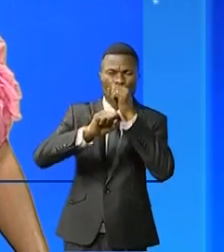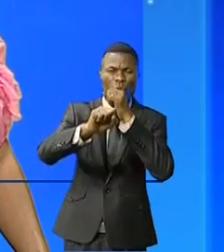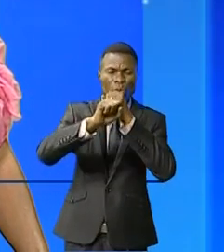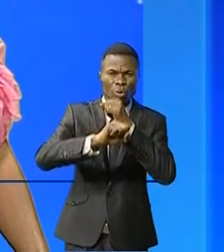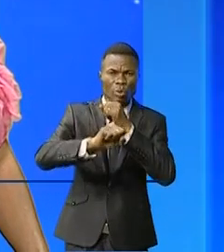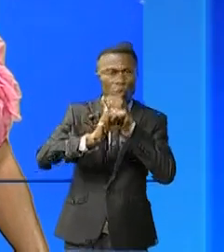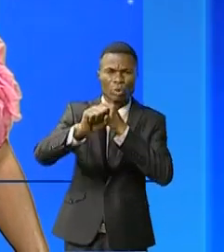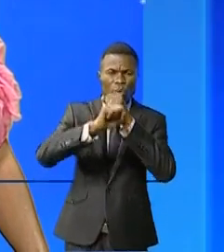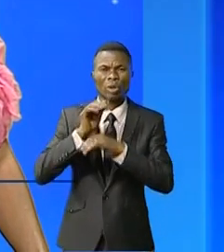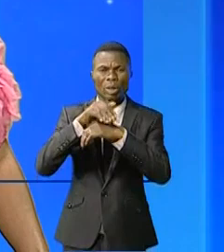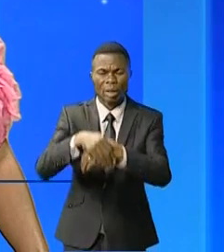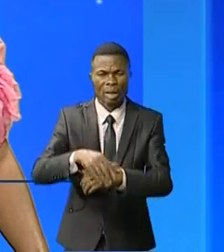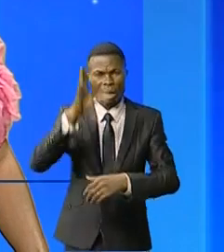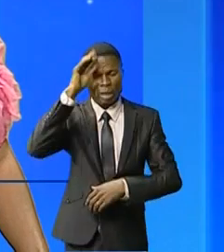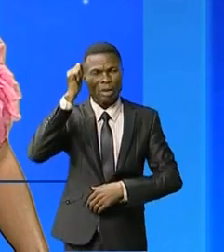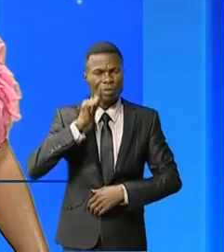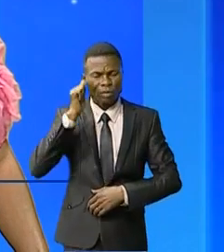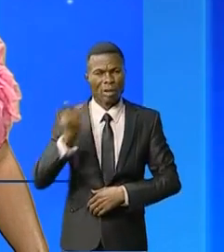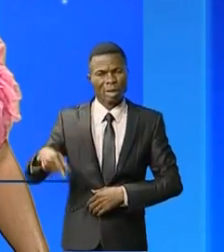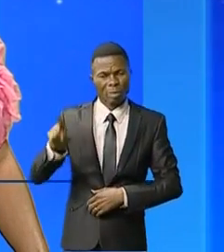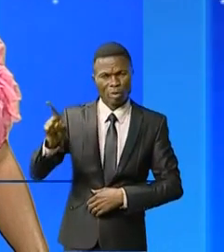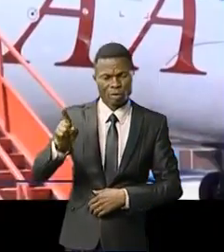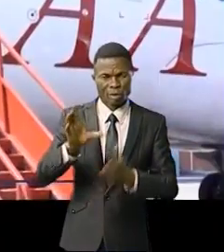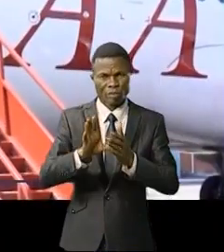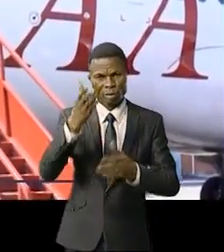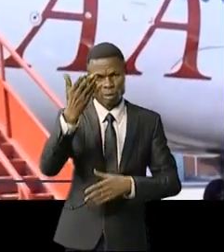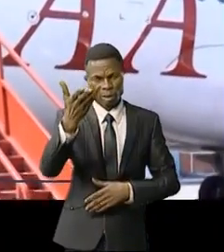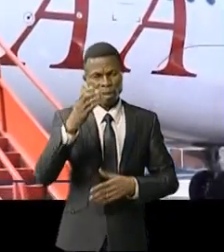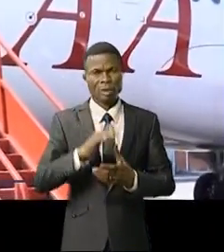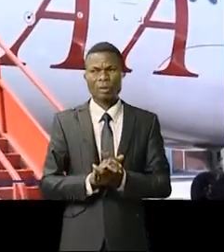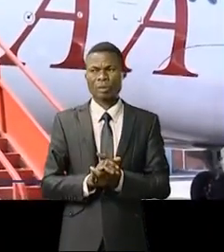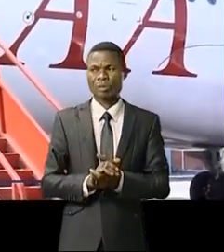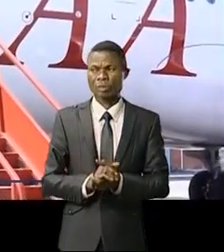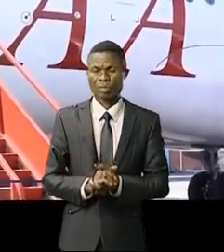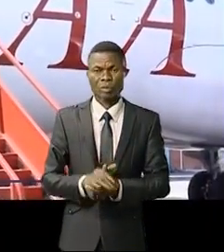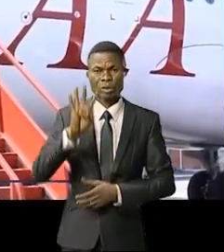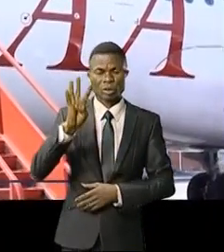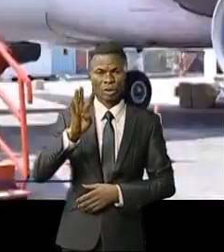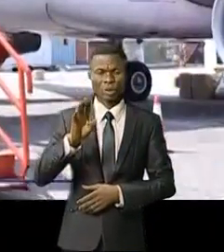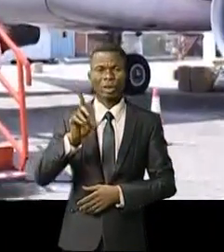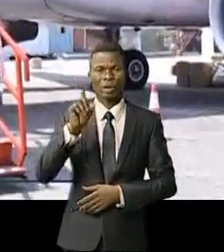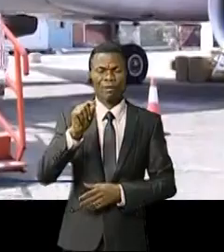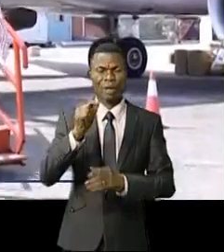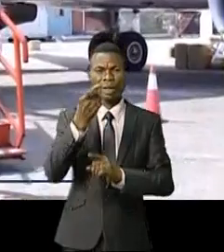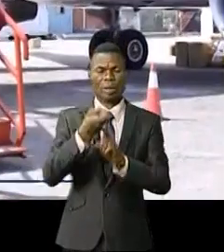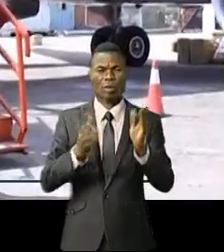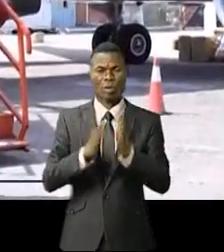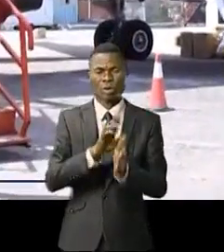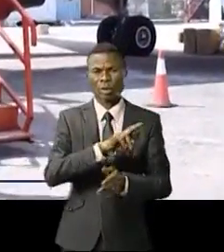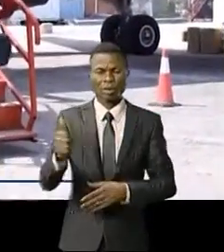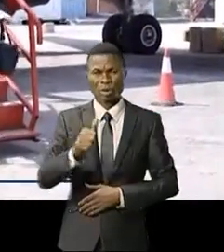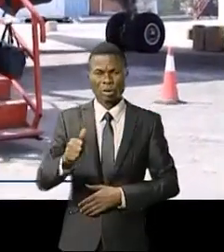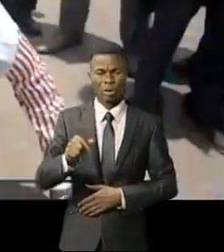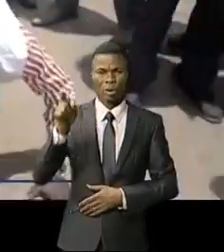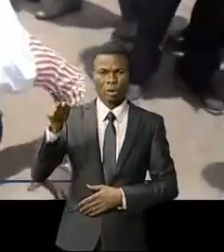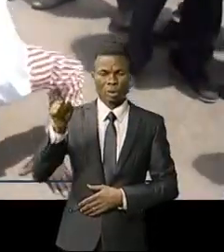pour l'implication des filles et fils de cette province. Suivez. Premières heures de ce jeudi 21 octobre 2021 que Christian Kitungwa, cadre